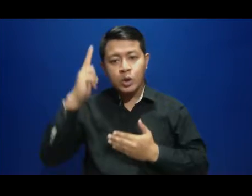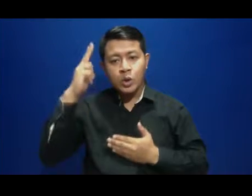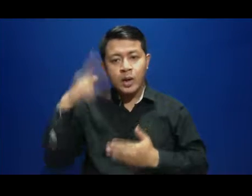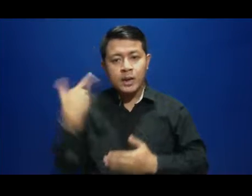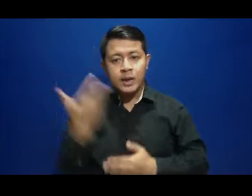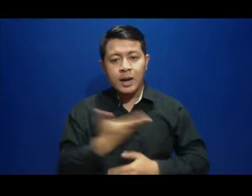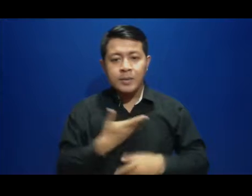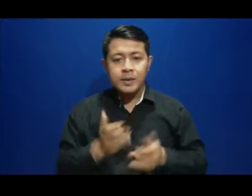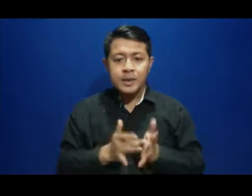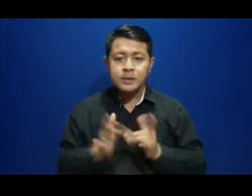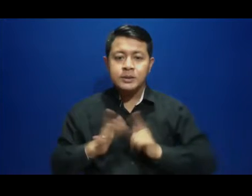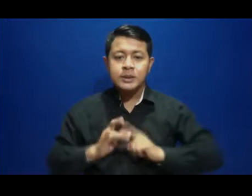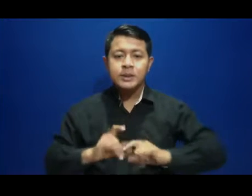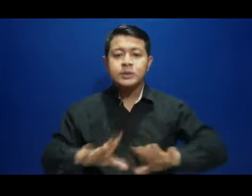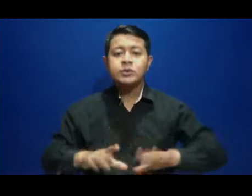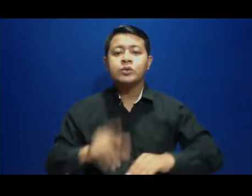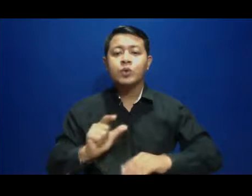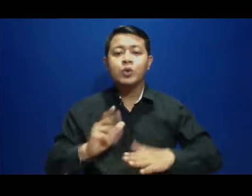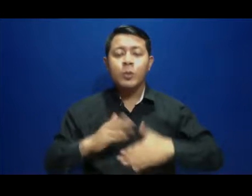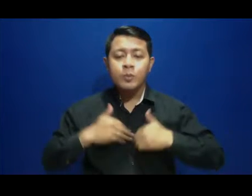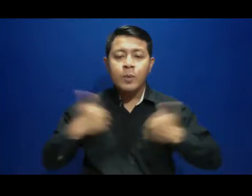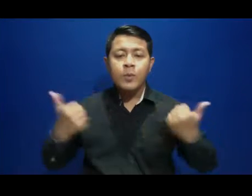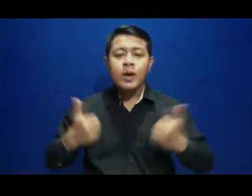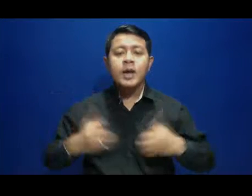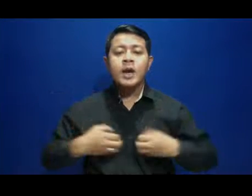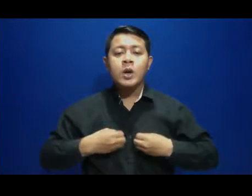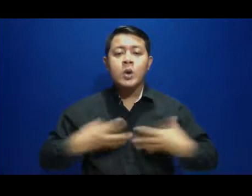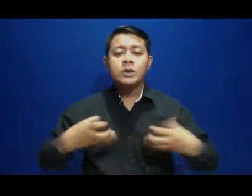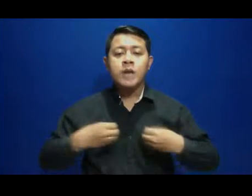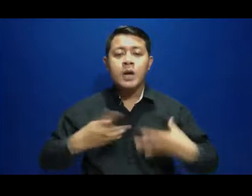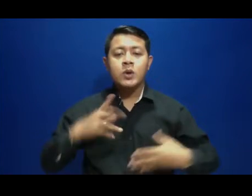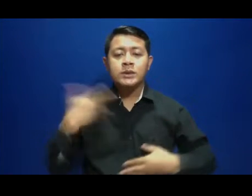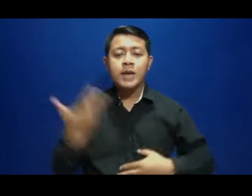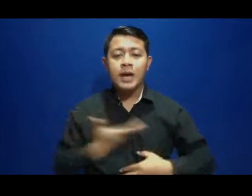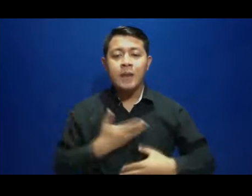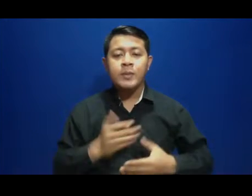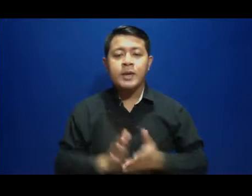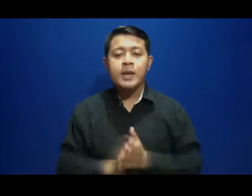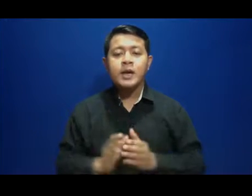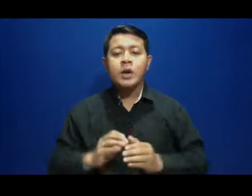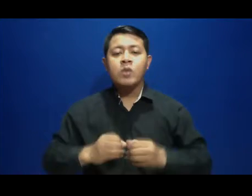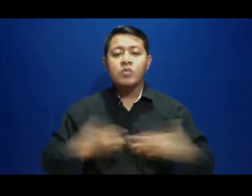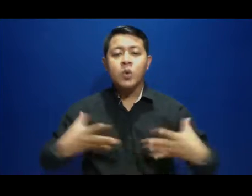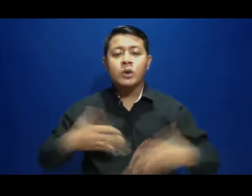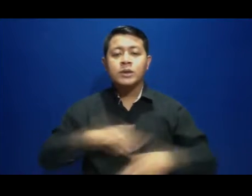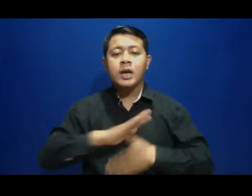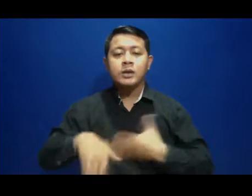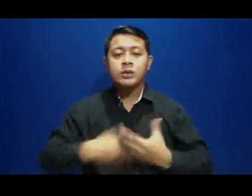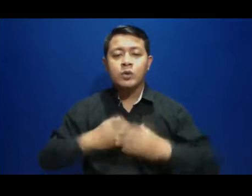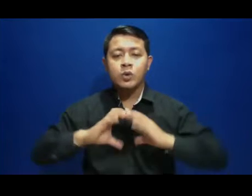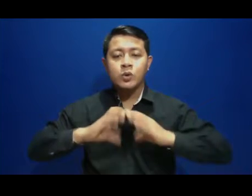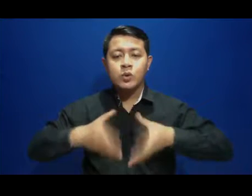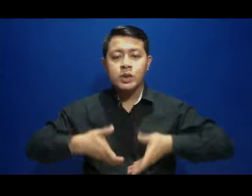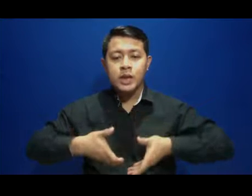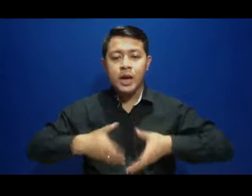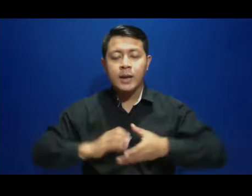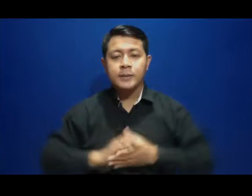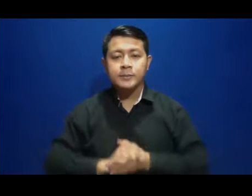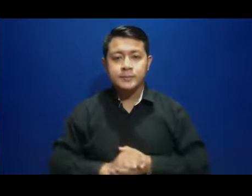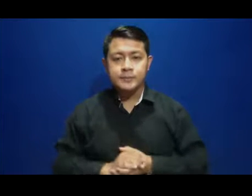Yesus Kristus, sebagai pemulihan atas dosa-dosa kami dan dosa seluruh dunia.